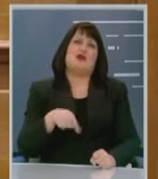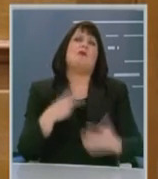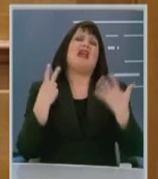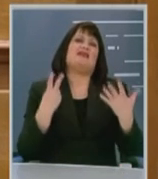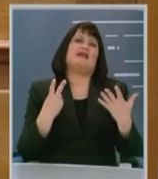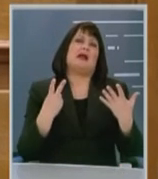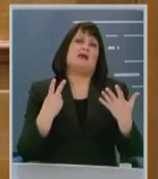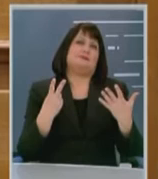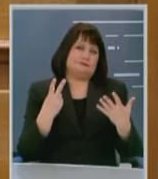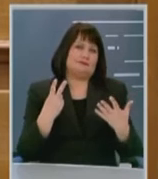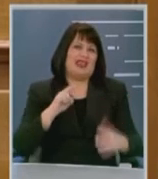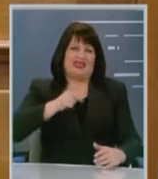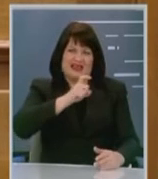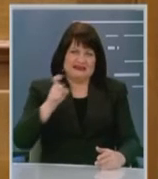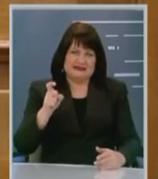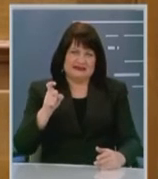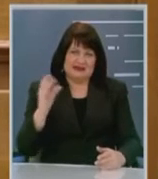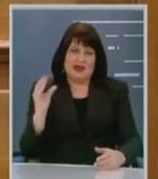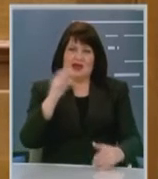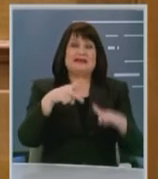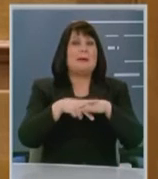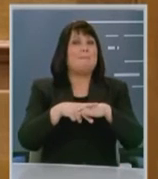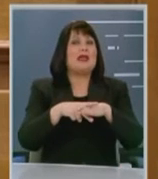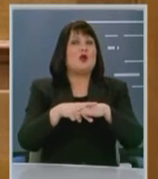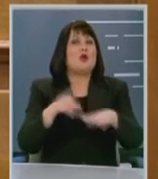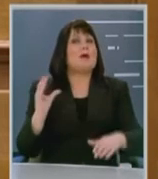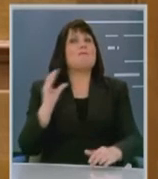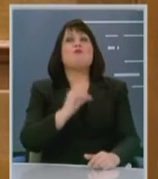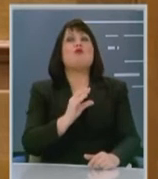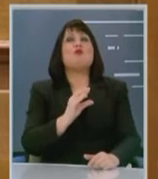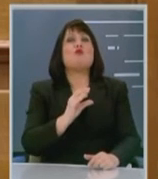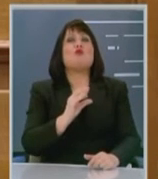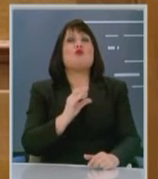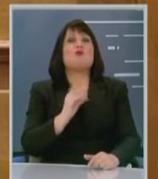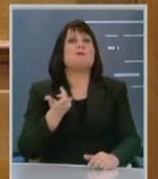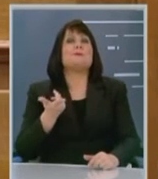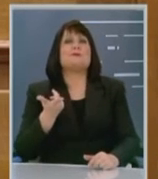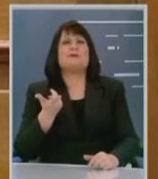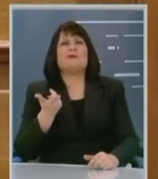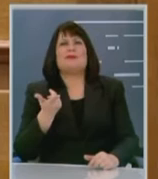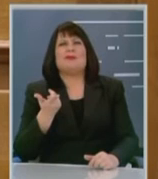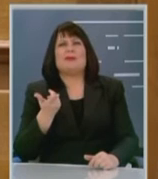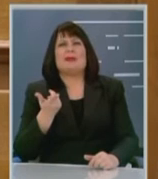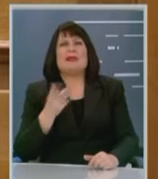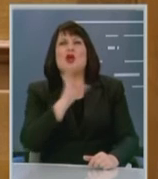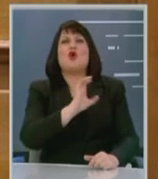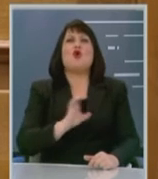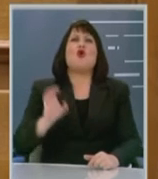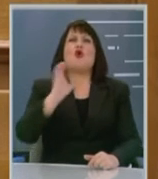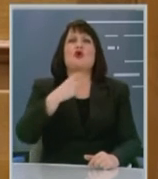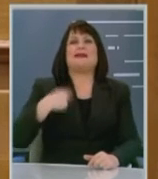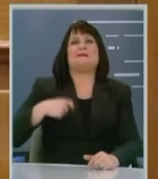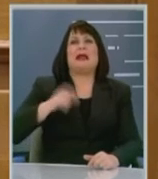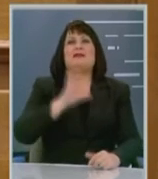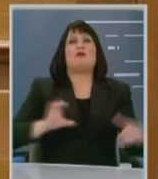περίπτωση, προέρχονται από ένα ταμείο στο οποίο συμβάλλουν όλες οι χώρες μέλη της